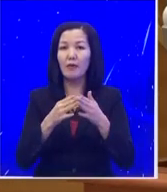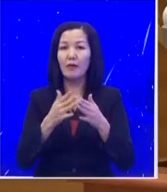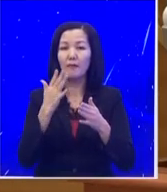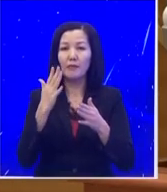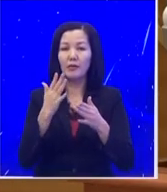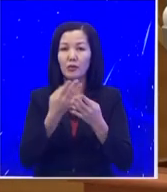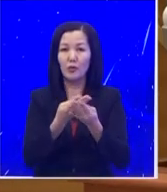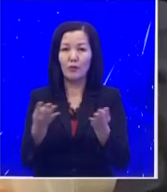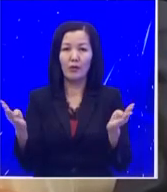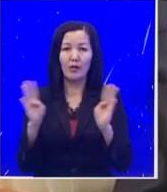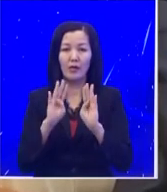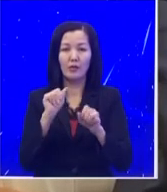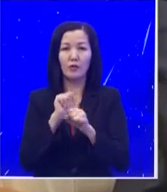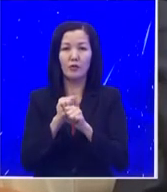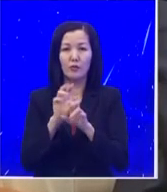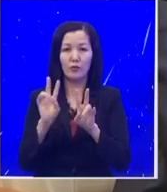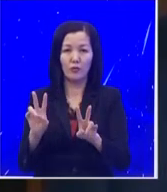тұр.